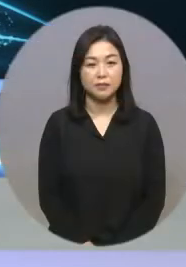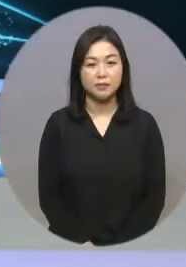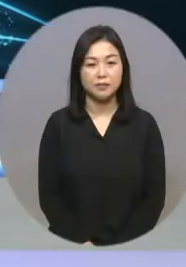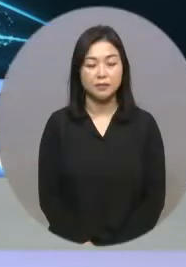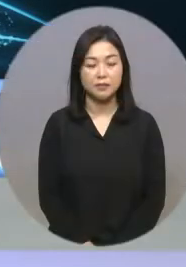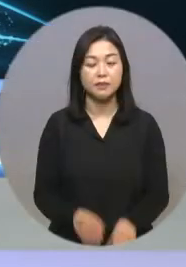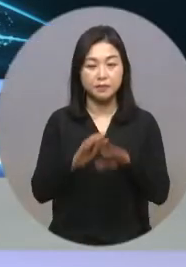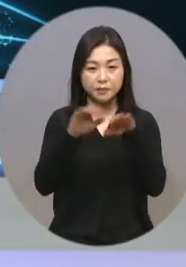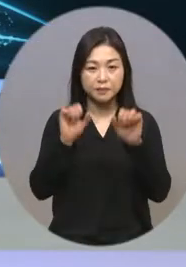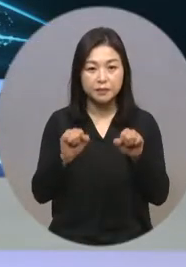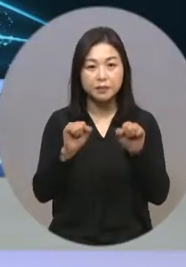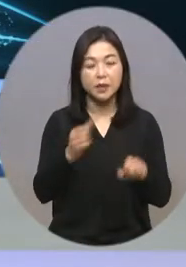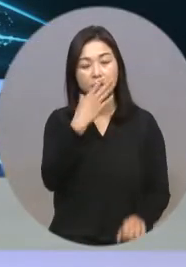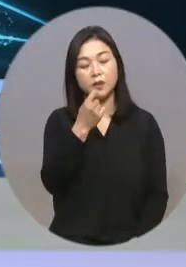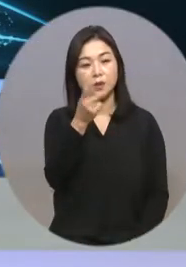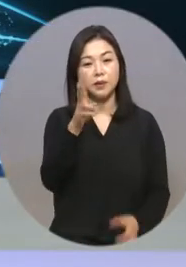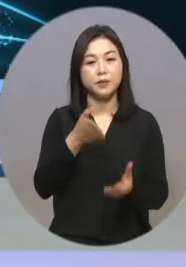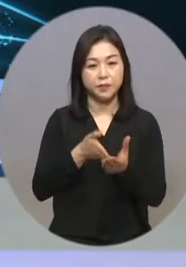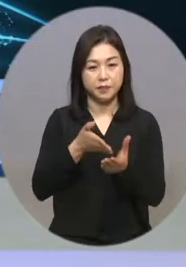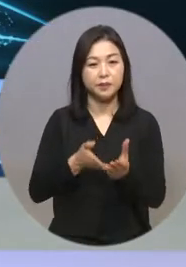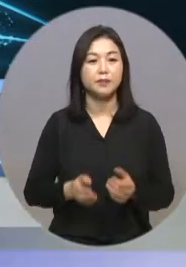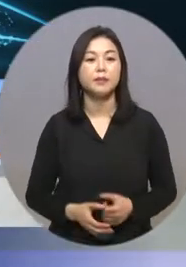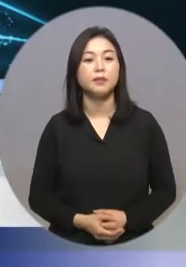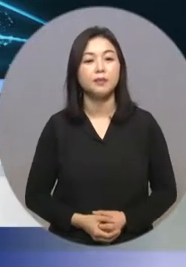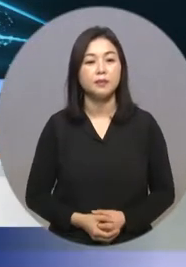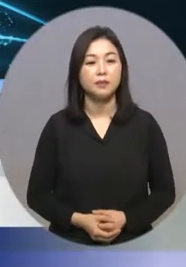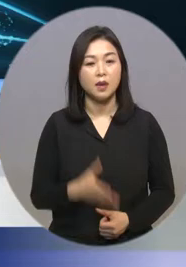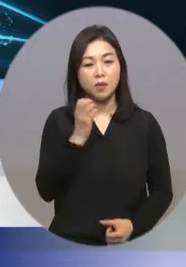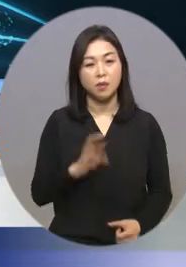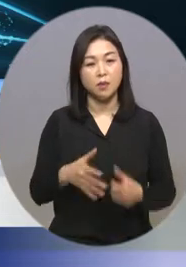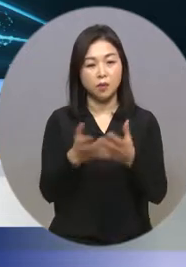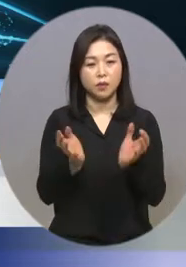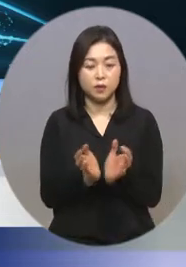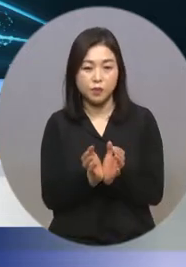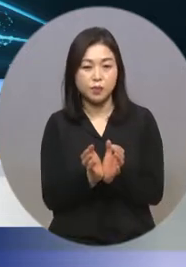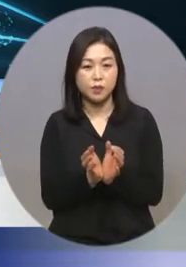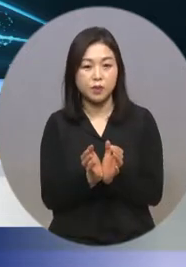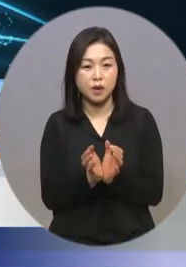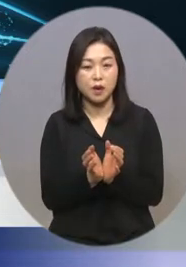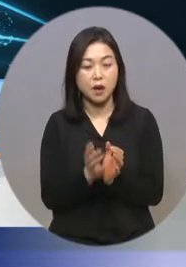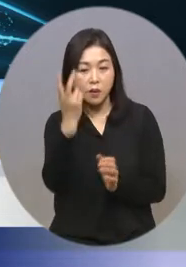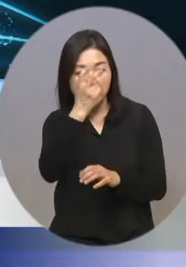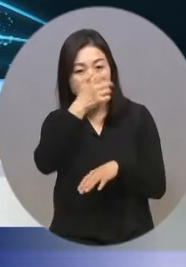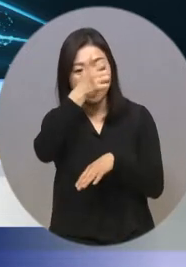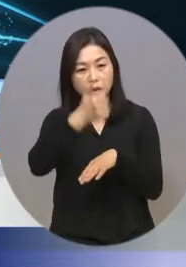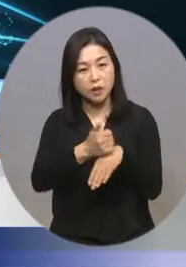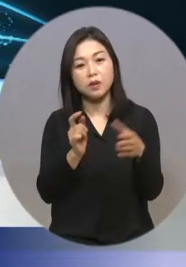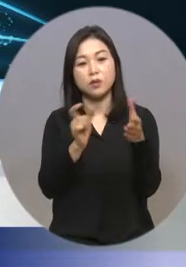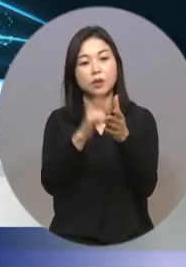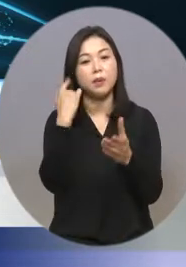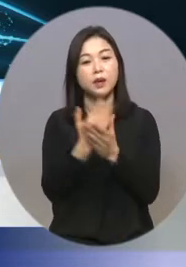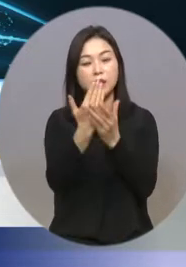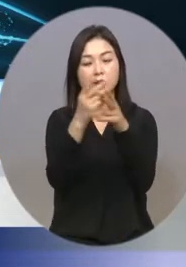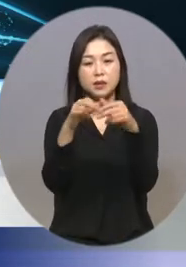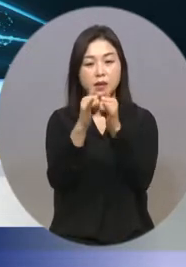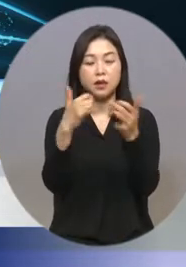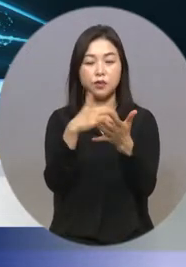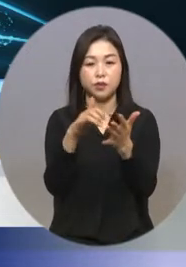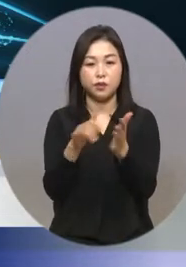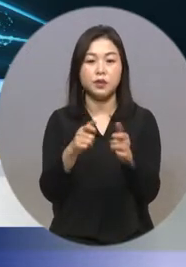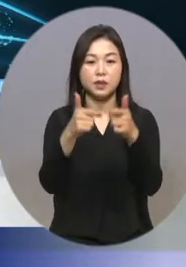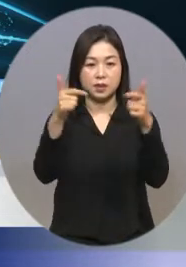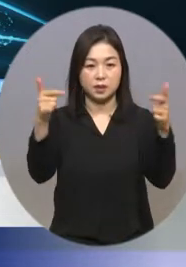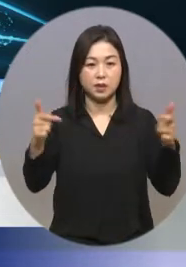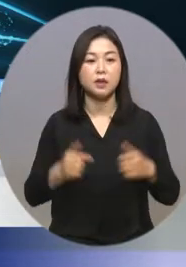시청자 여러분 안녕하십니까 복지 tv 넣습니다 보건복지부 실태조사 결과 등록 발달장애인의 수가 계속해서 증가하고